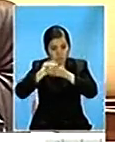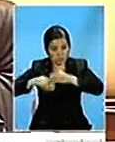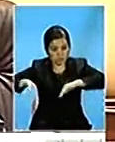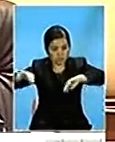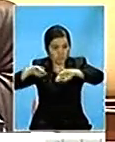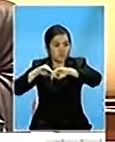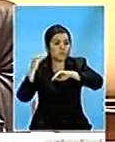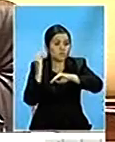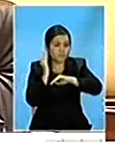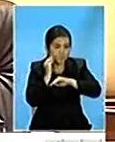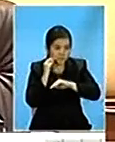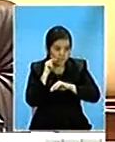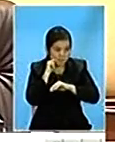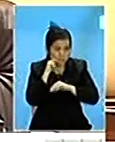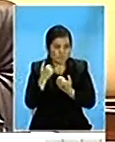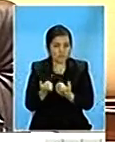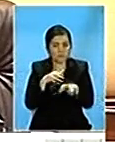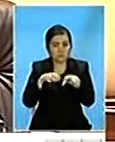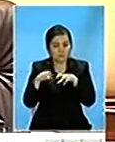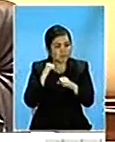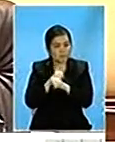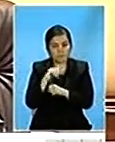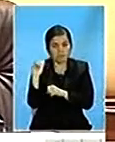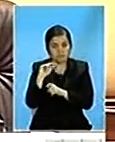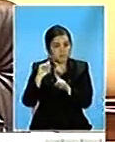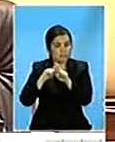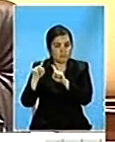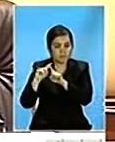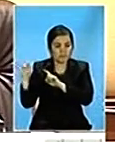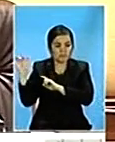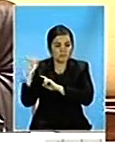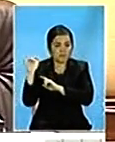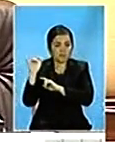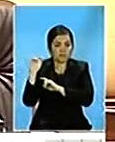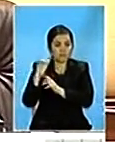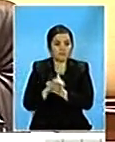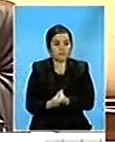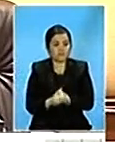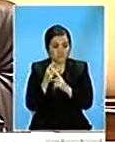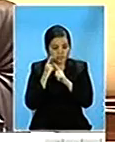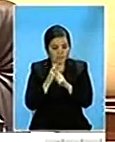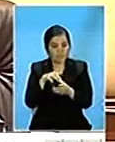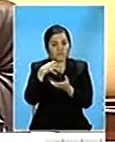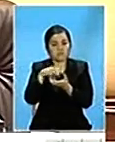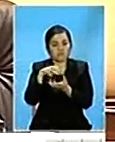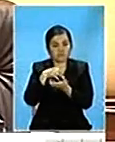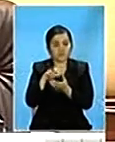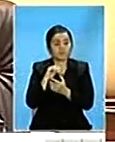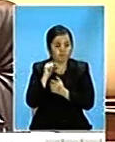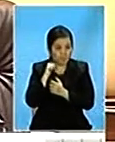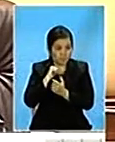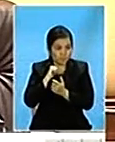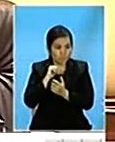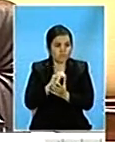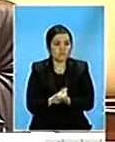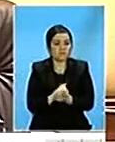ก็ยังไม่ได้มีการดำเนินการอะไรเลยนะครับก็เป็นสภาพตามที่ท่านได้กราบเรียนไว้นะครับแ